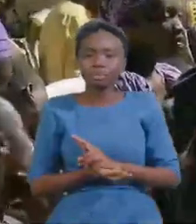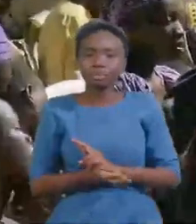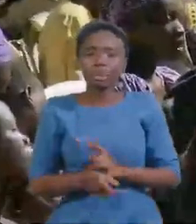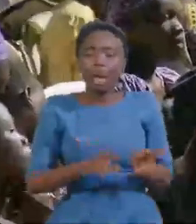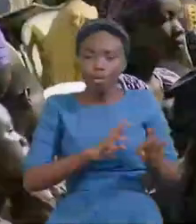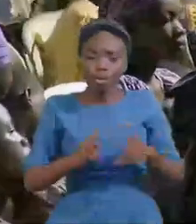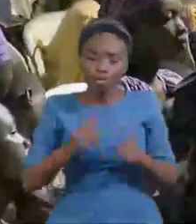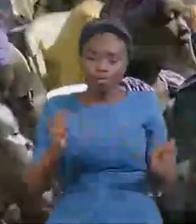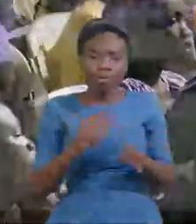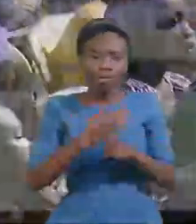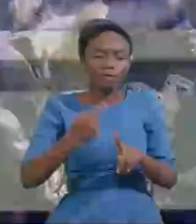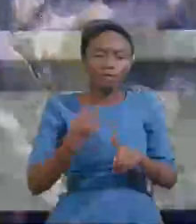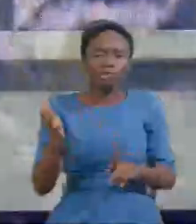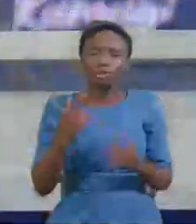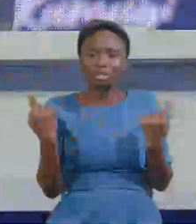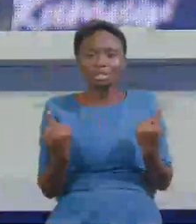Prêt à vous repentir,